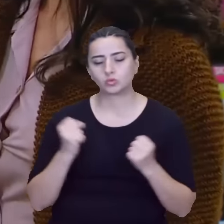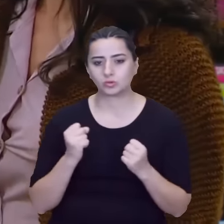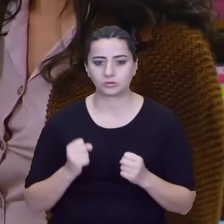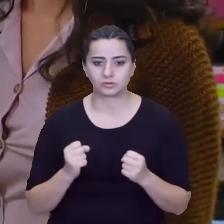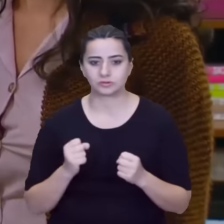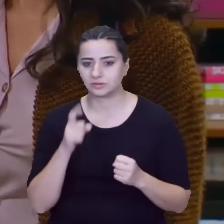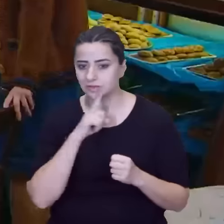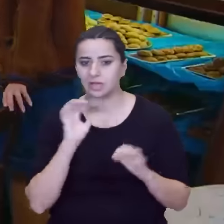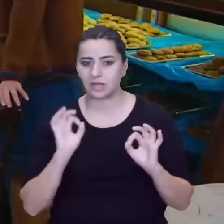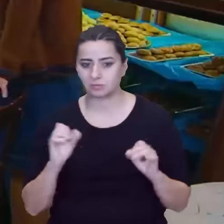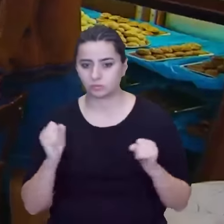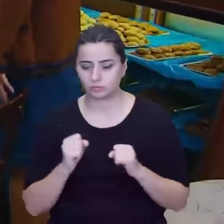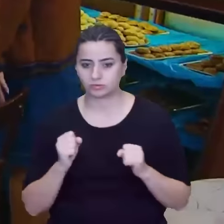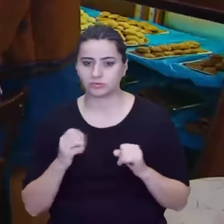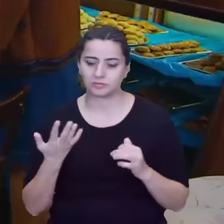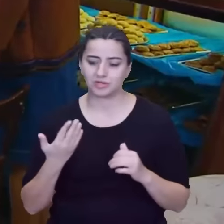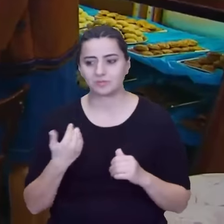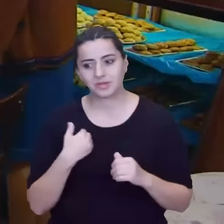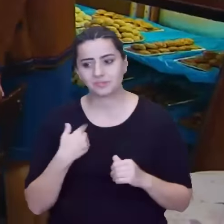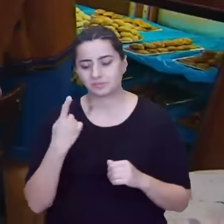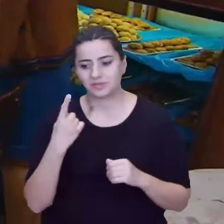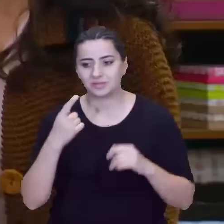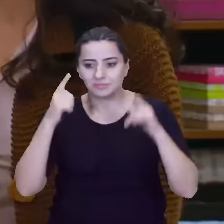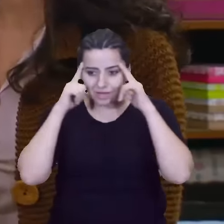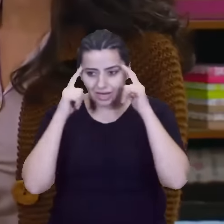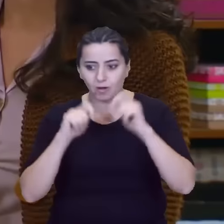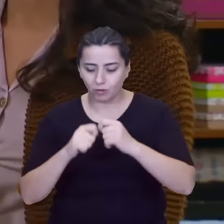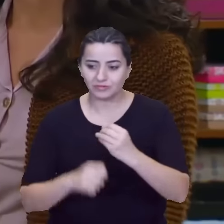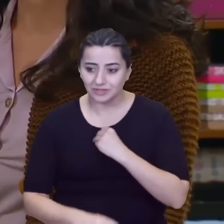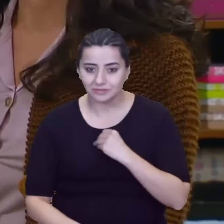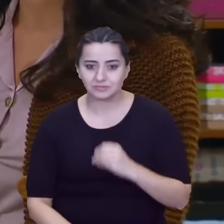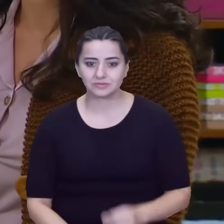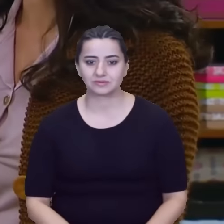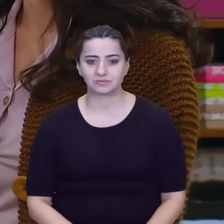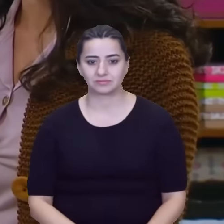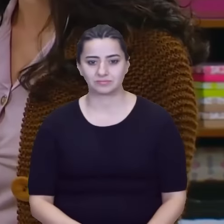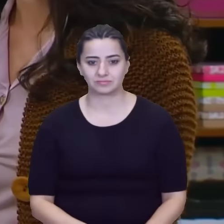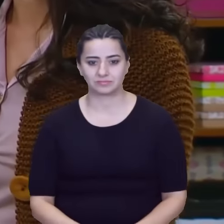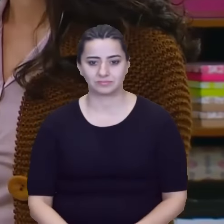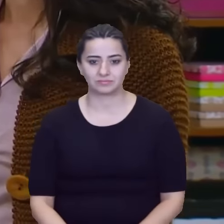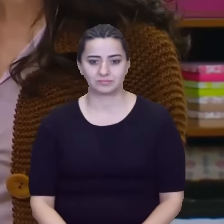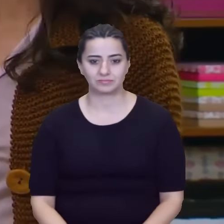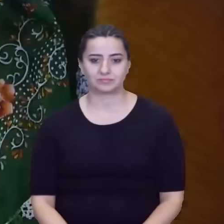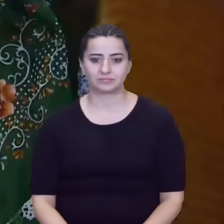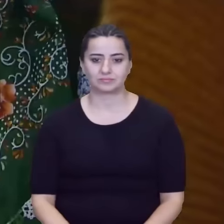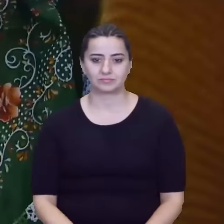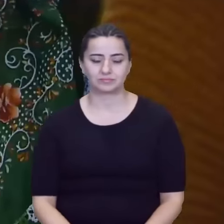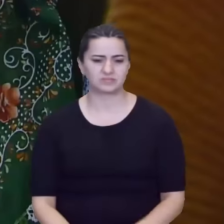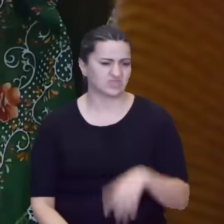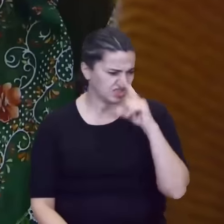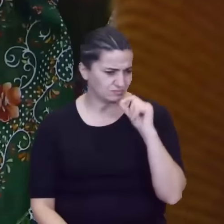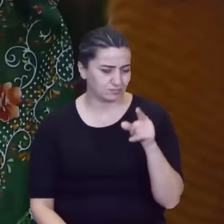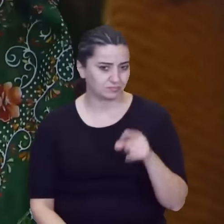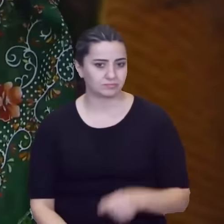üşüyoruz biz İngiltere'de. Belki bana da bir bere örersiniz Fato Ana. Gözlerini devirerek Funda'ya kaş göz etti. Kimdir